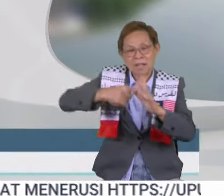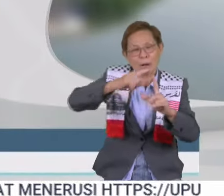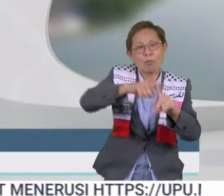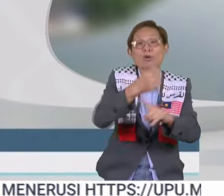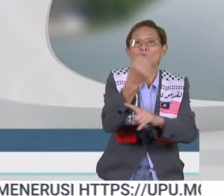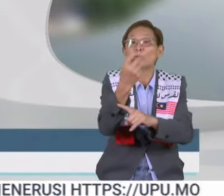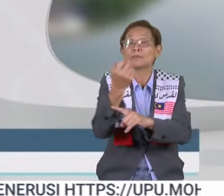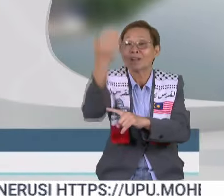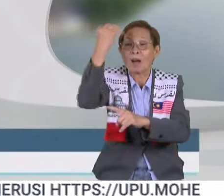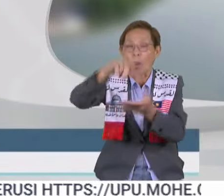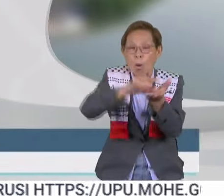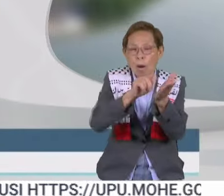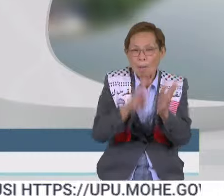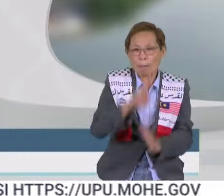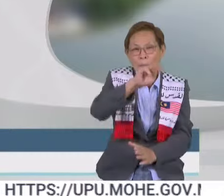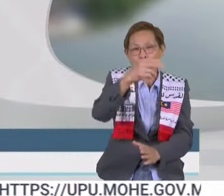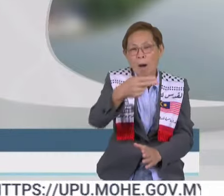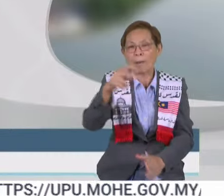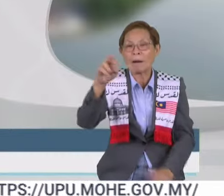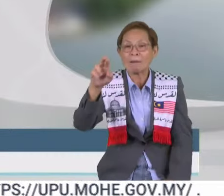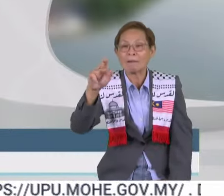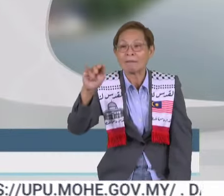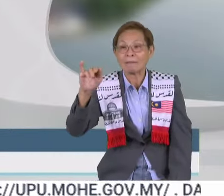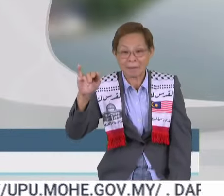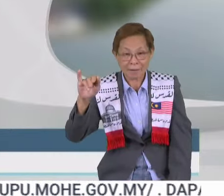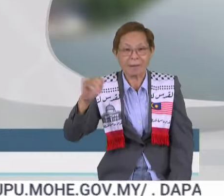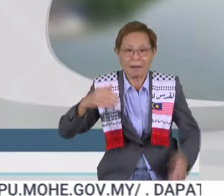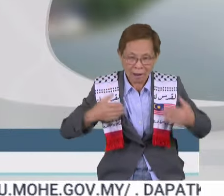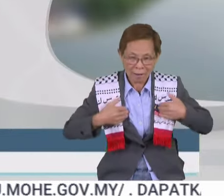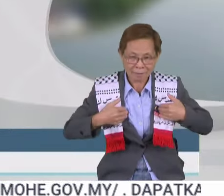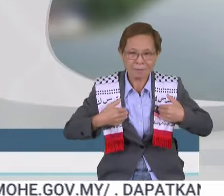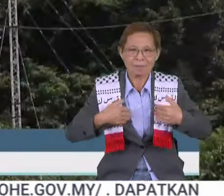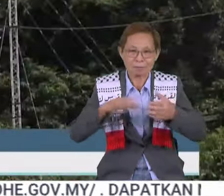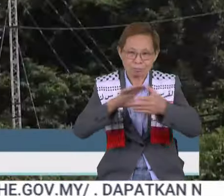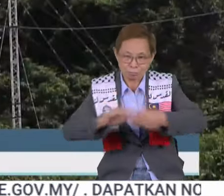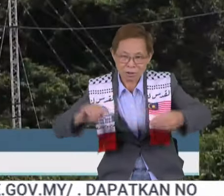Disember lalu. Wartawan Muhammad Raid Wafin ada butirannya.